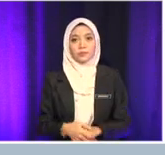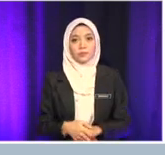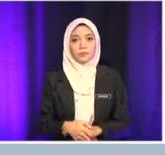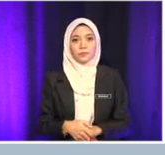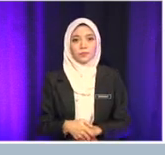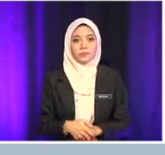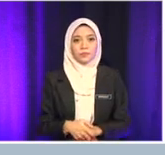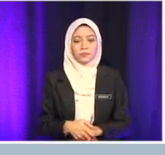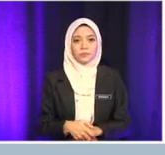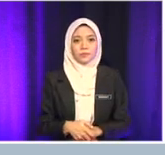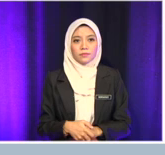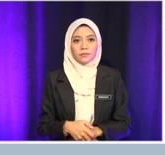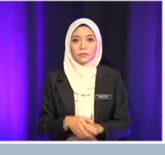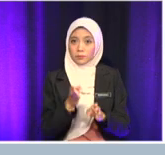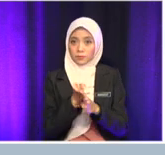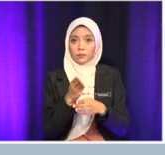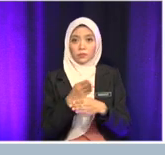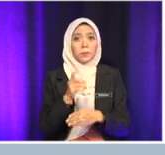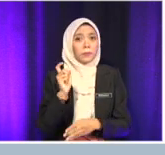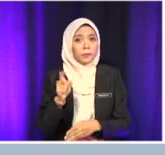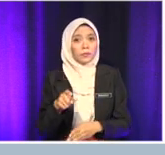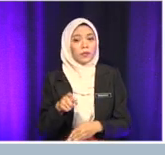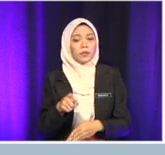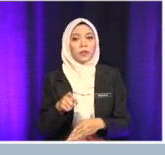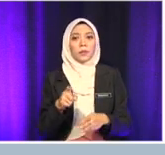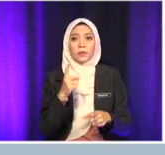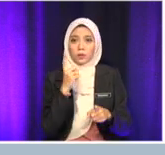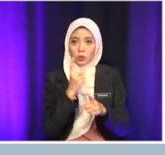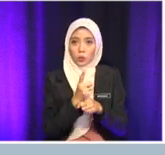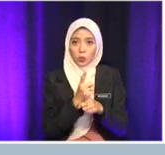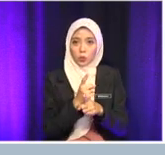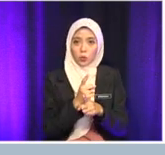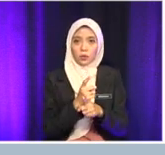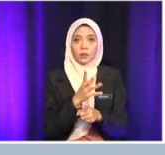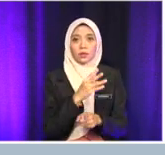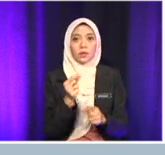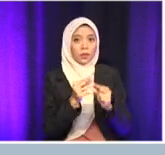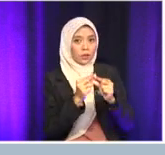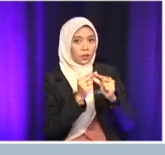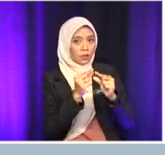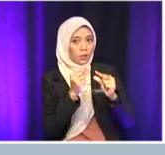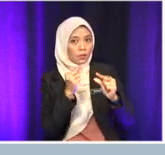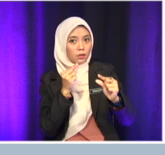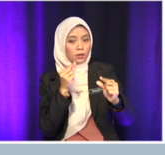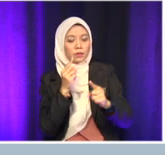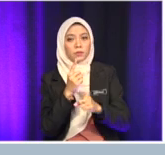bentuk mesti betul dan semua garis mesti lurus dan ukurannya mesti